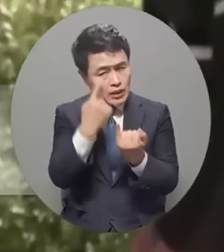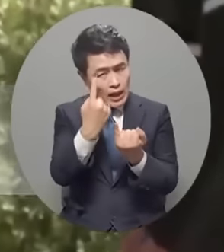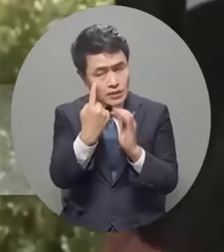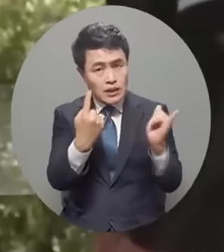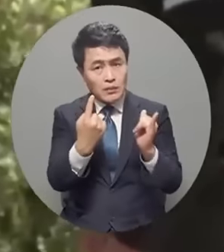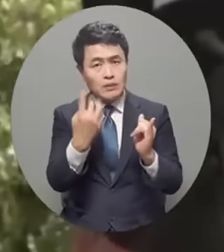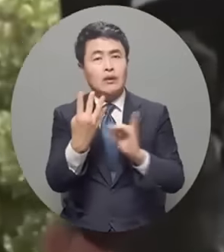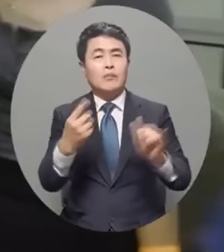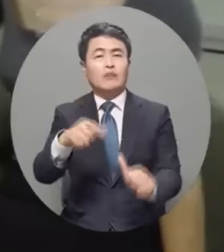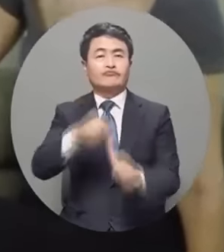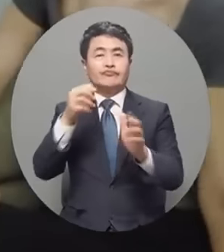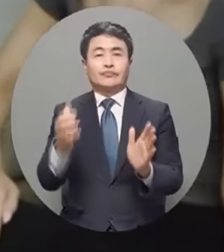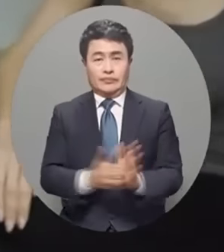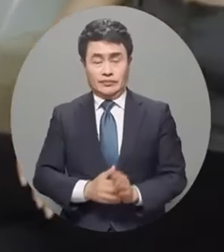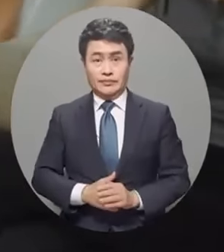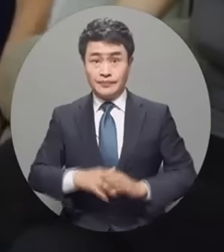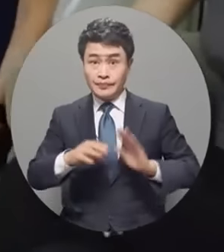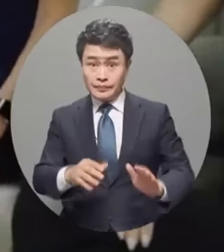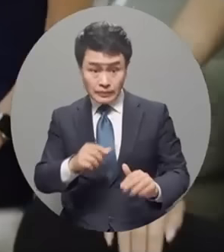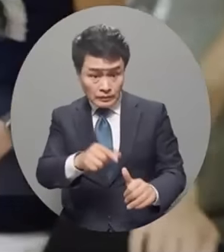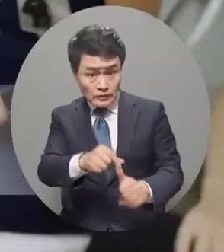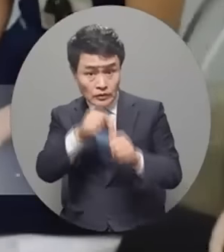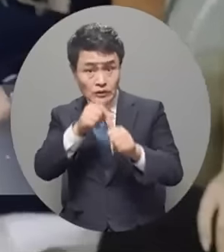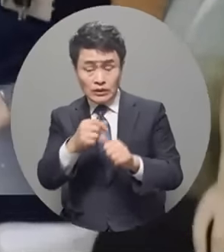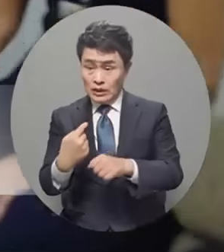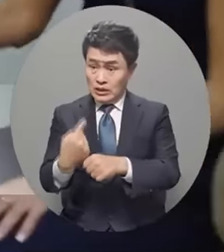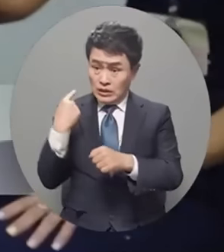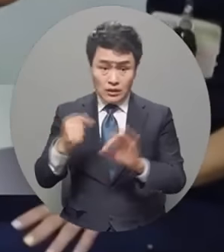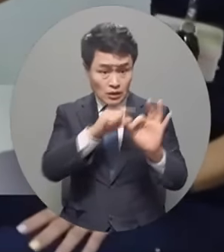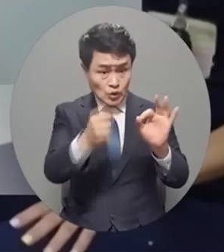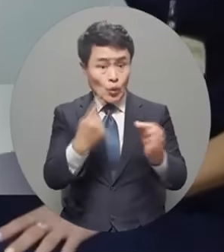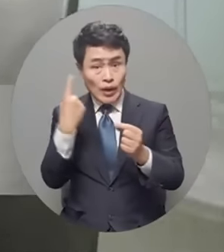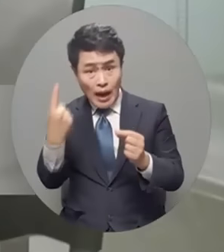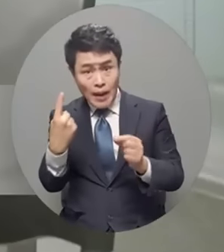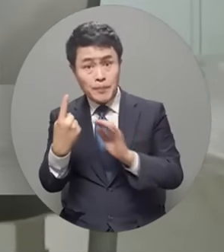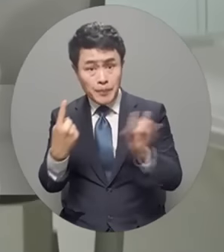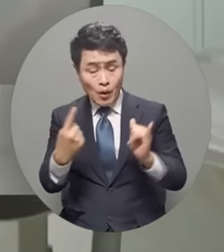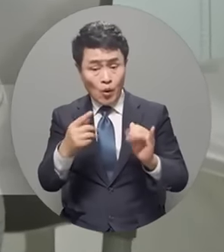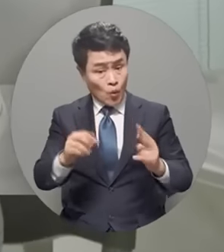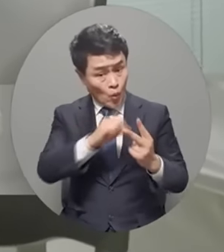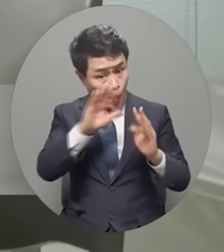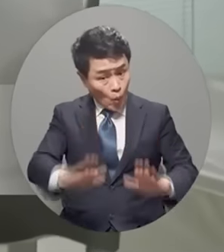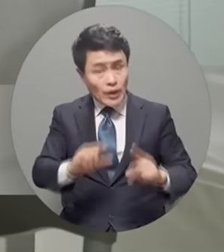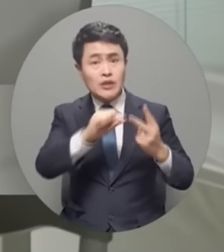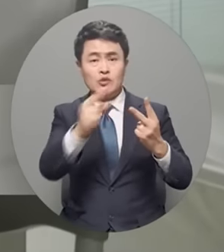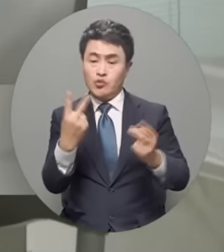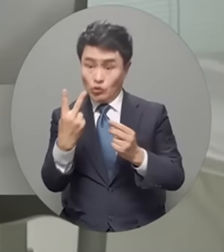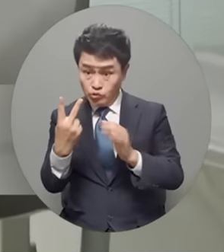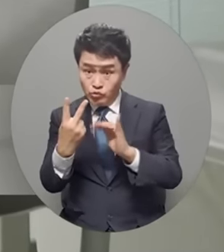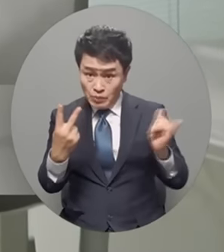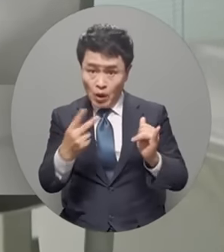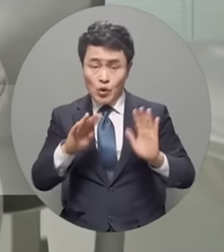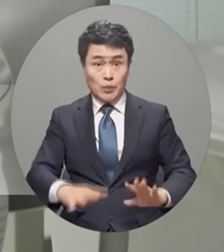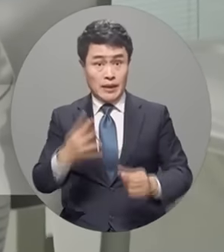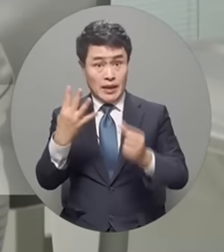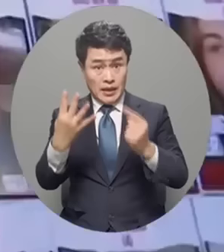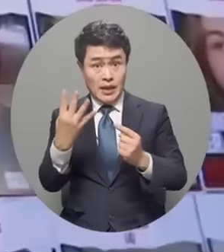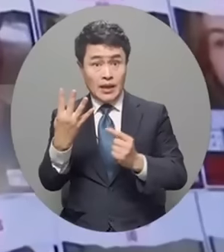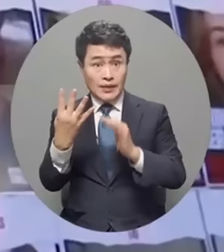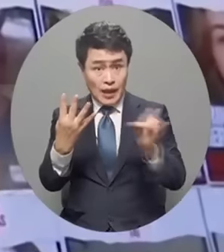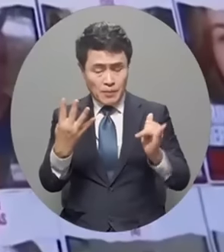구출했다고 밝혔습니다. 인질 구출은 지난해 10월에 1명, 올해 2월 2명에 이어 이번이 4명으로 가장